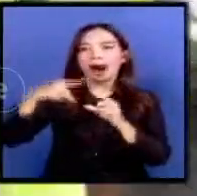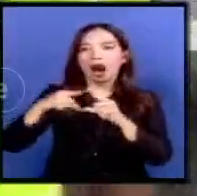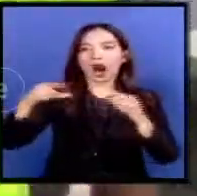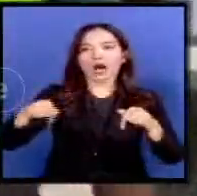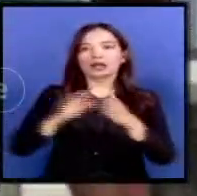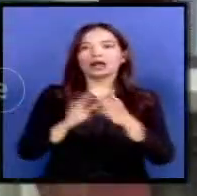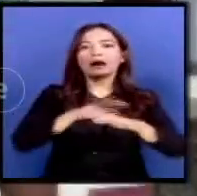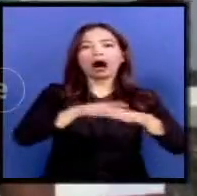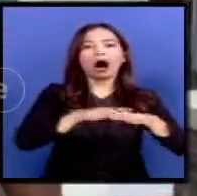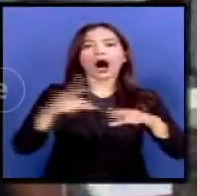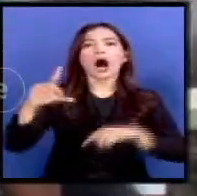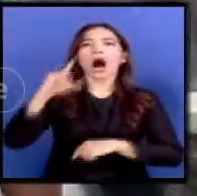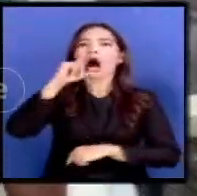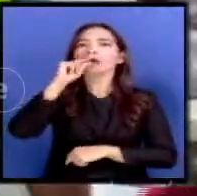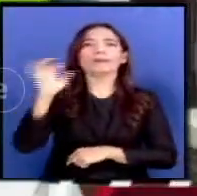tidak memelihara ayam.